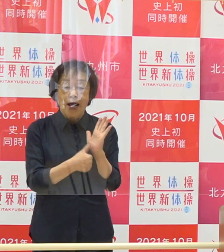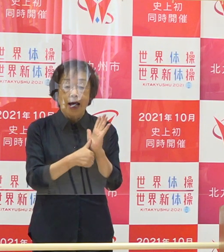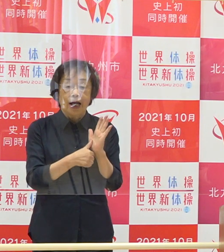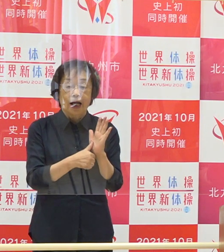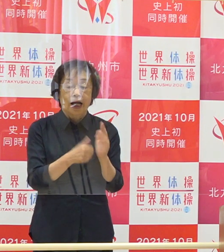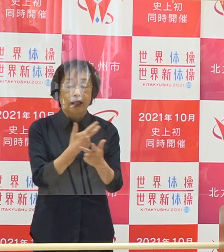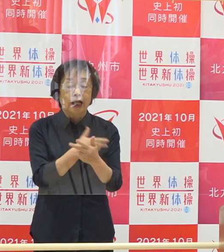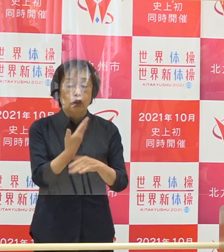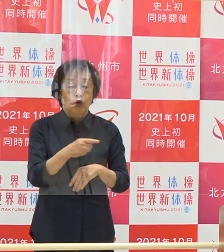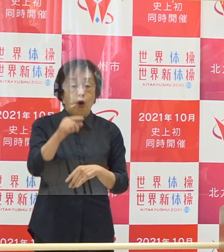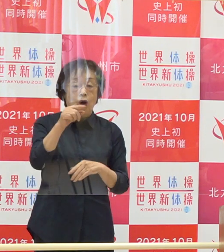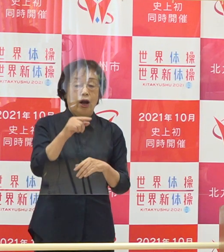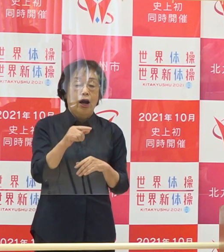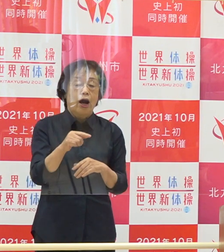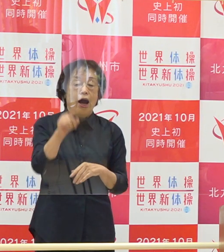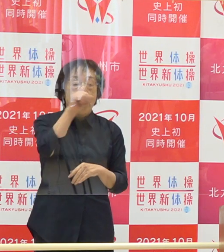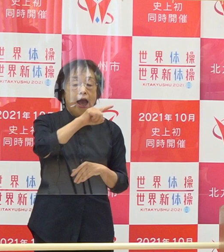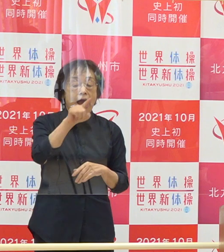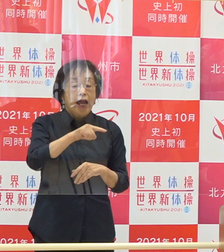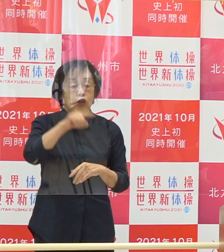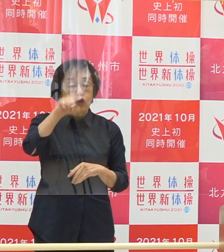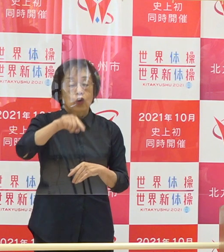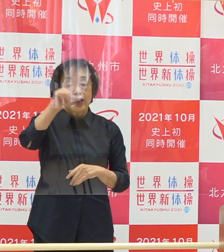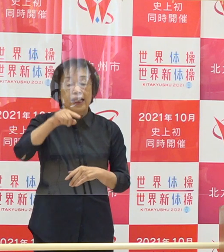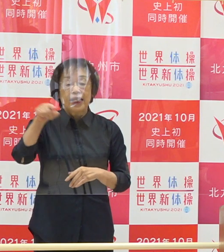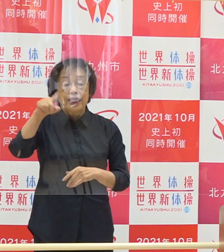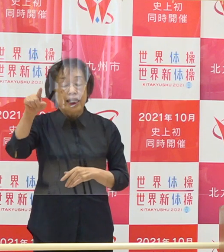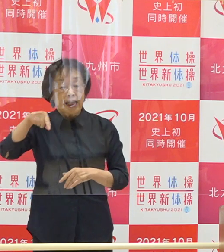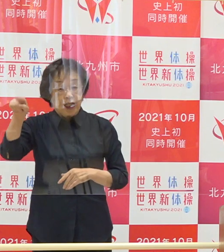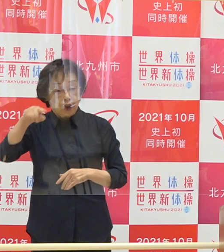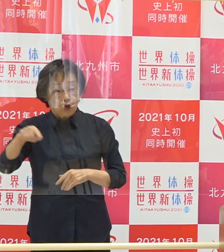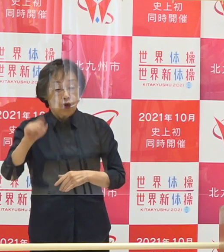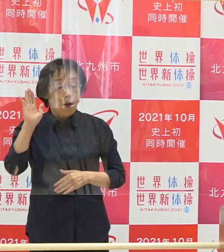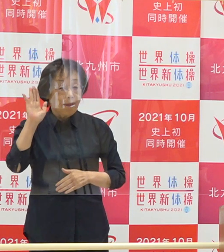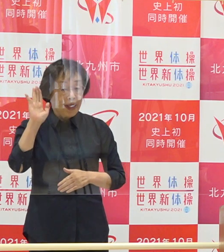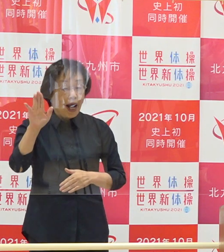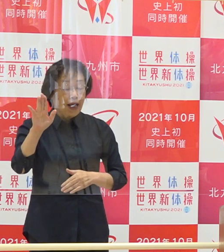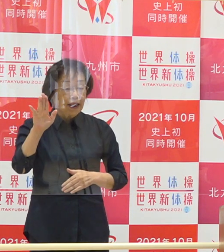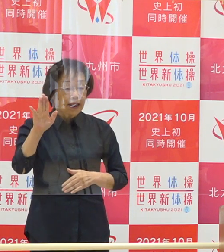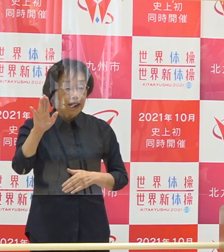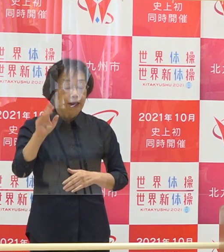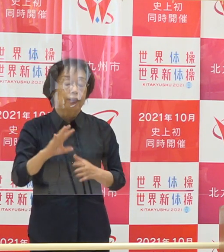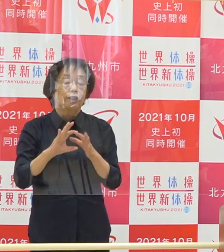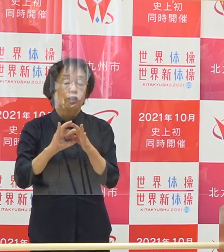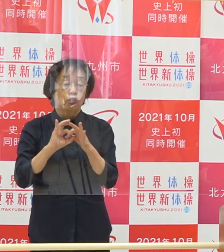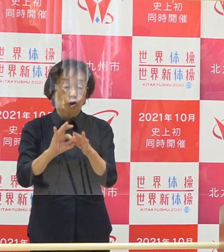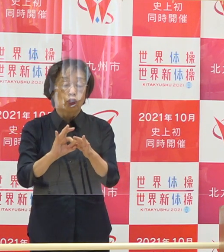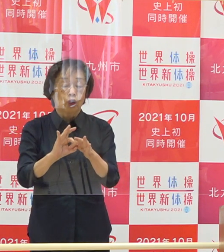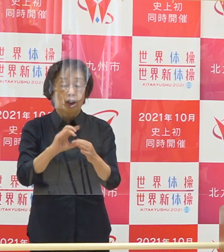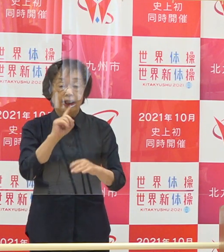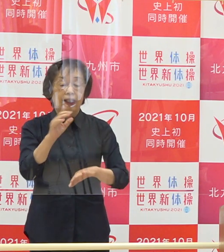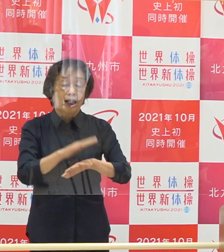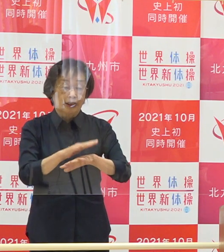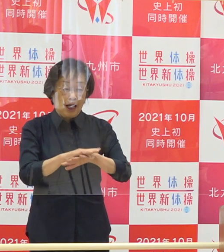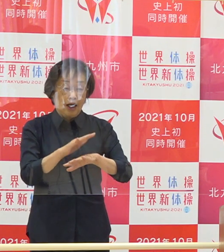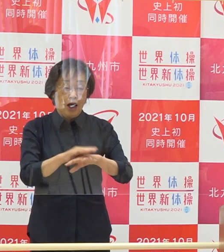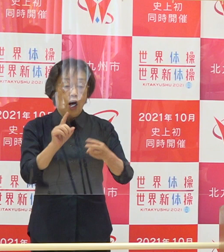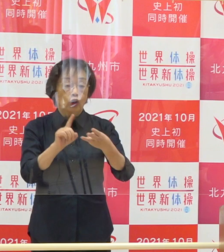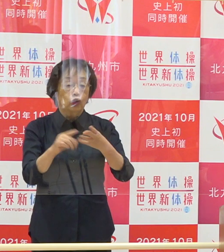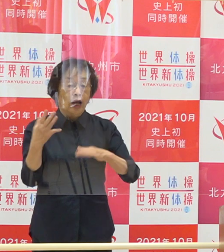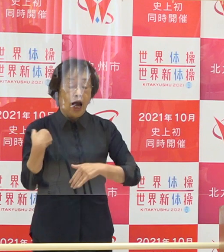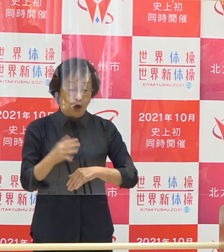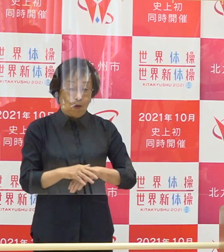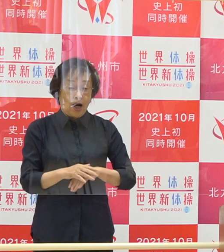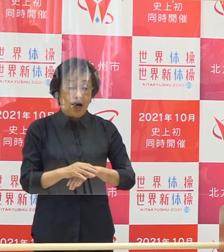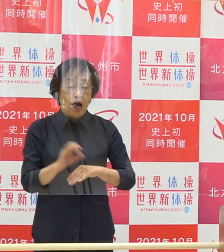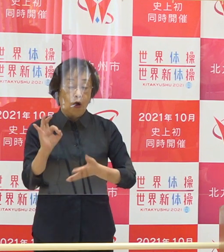市 SDGs 未来祭と呼んでおりますが、この販売実績についてであります。この主催は機関投資